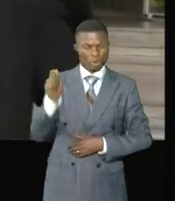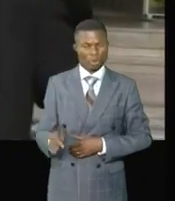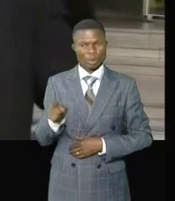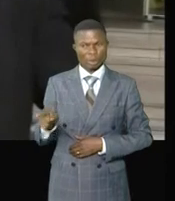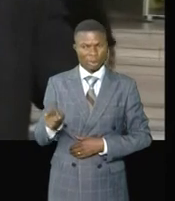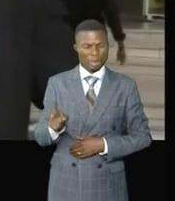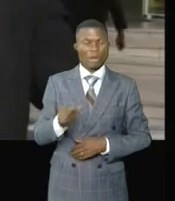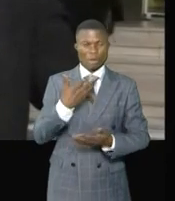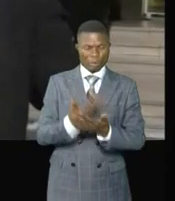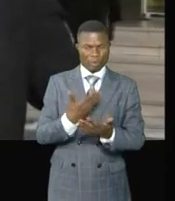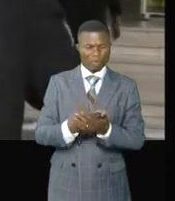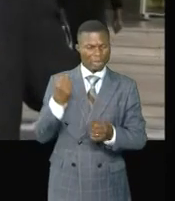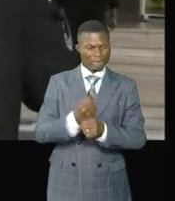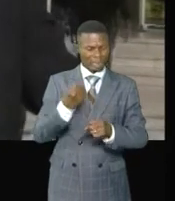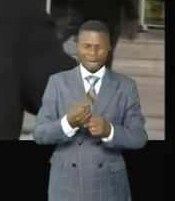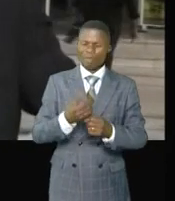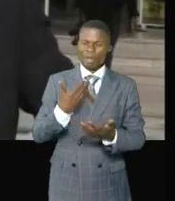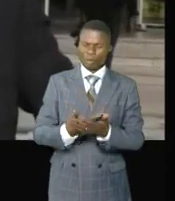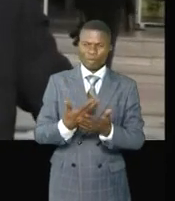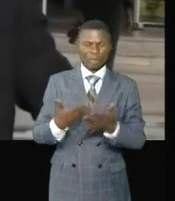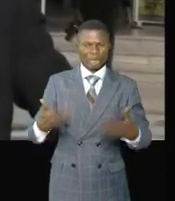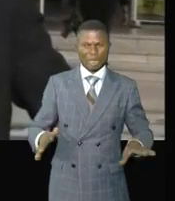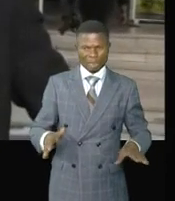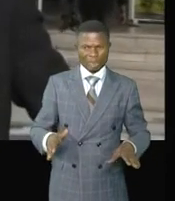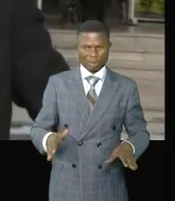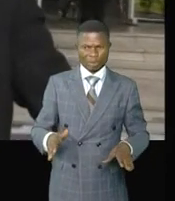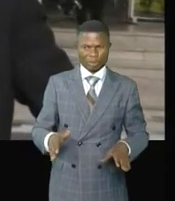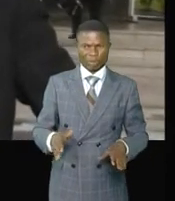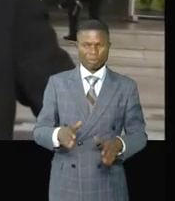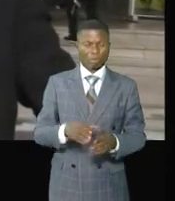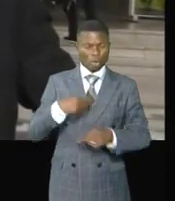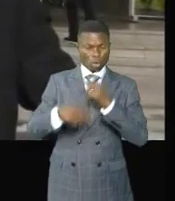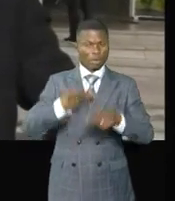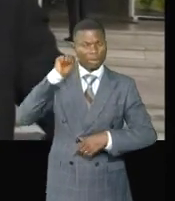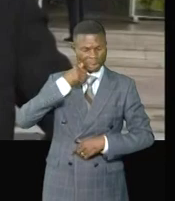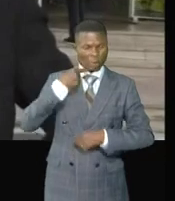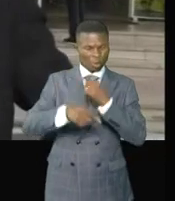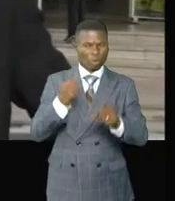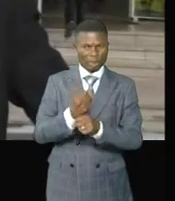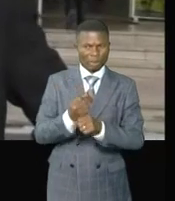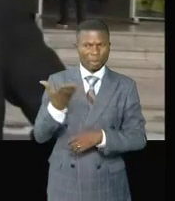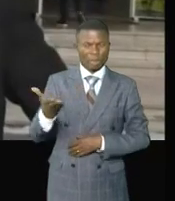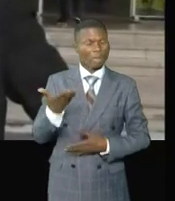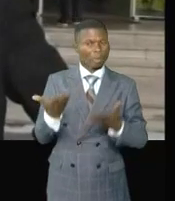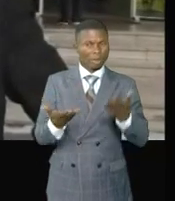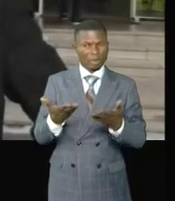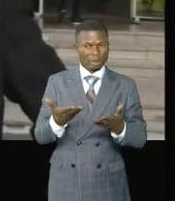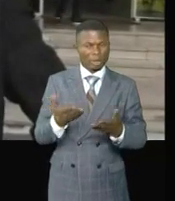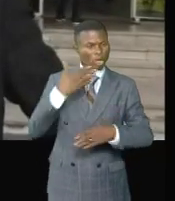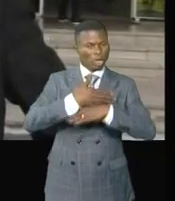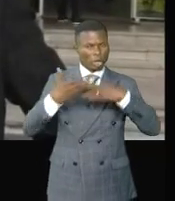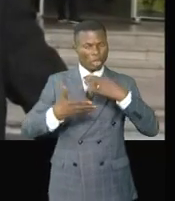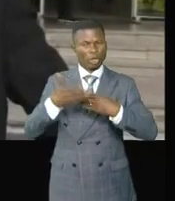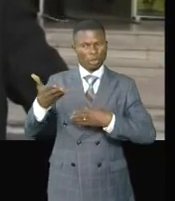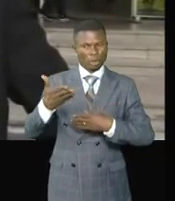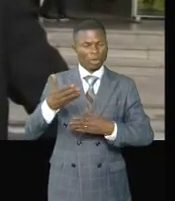terminer un programme, donc plus vite, à partir de demain, on commence et on peut réaliser cela le